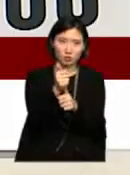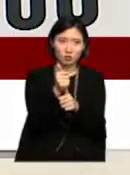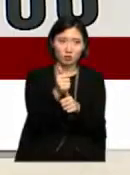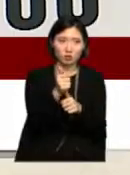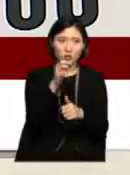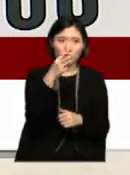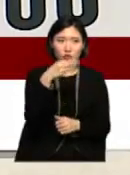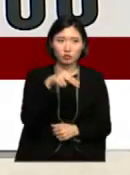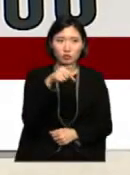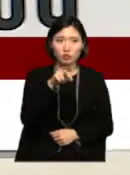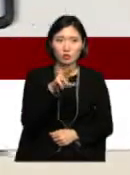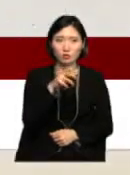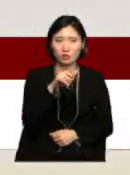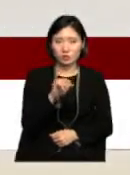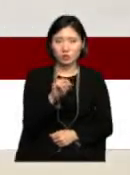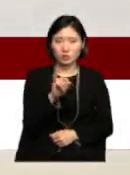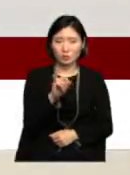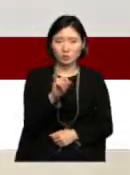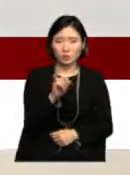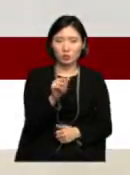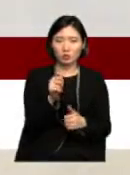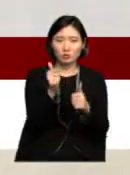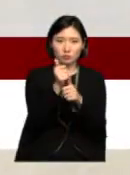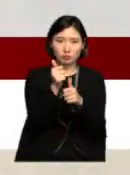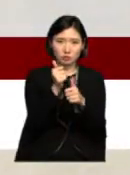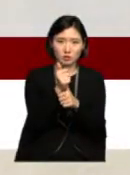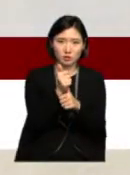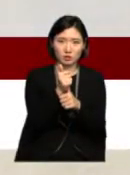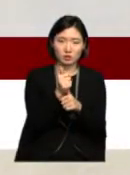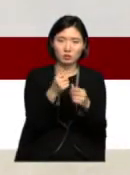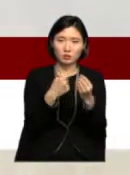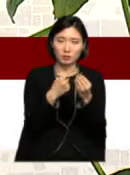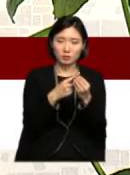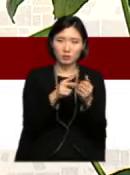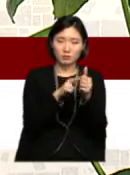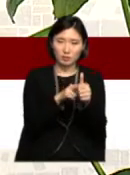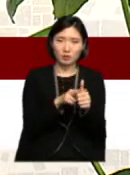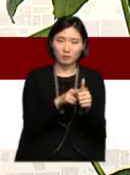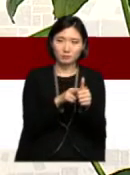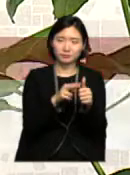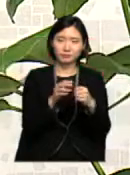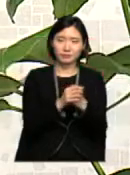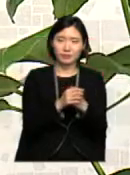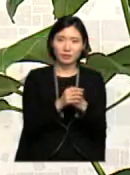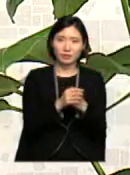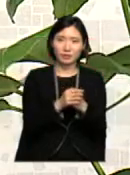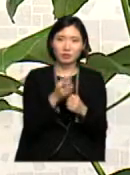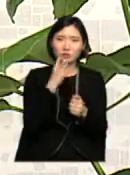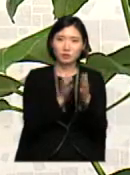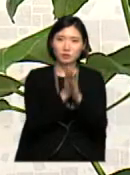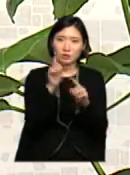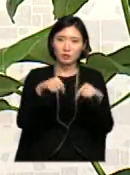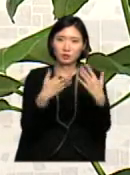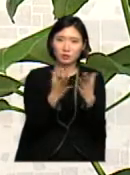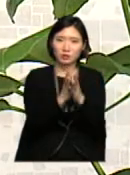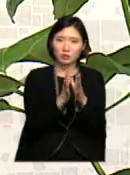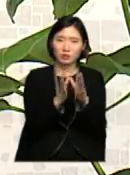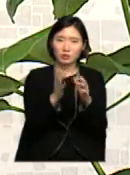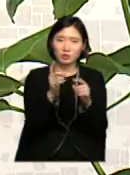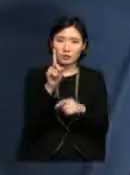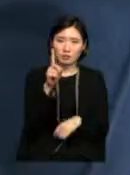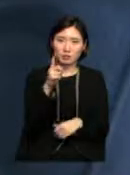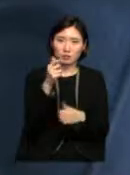전 부시장이 첫 번째로 도전장을 내밀었습니다. 본선행을 확정짓는다면 역시 서울시 행정 1부시장